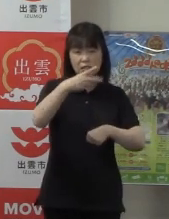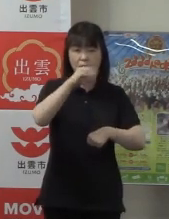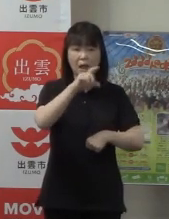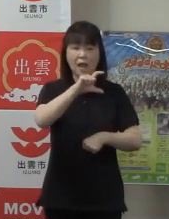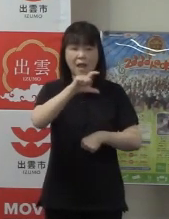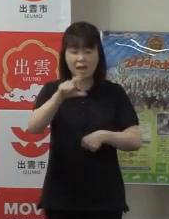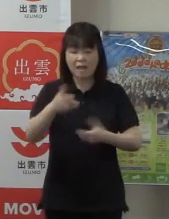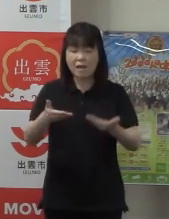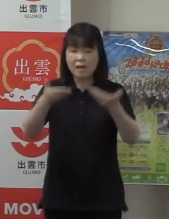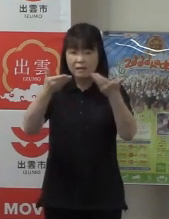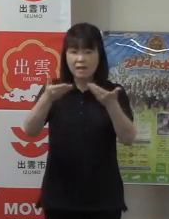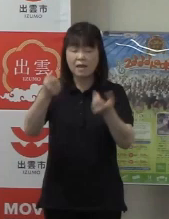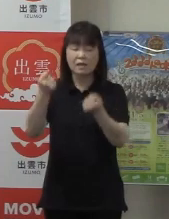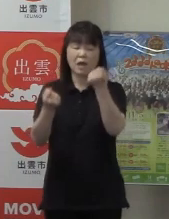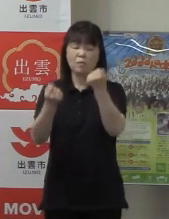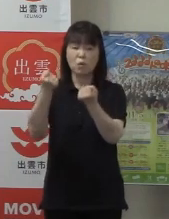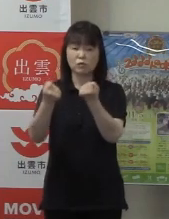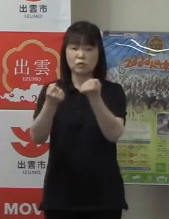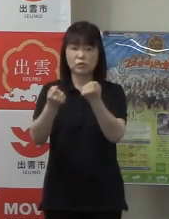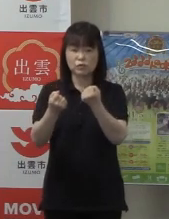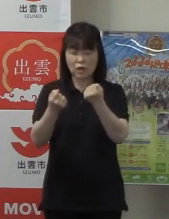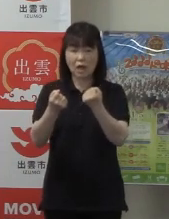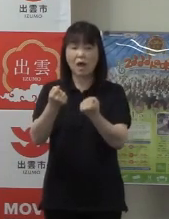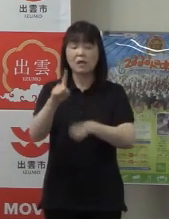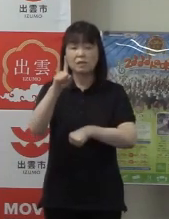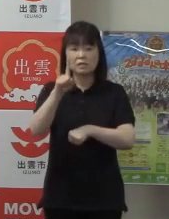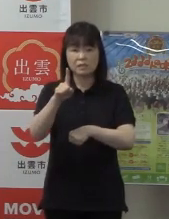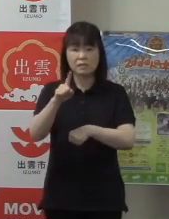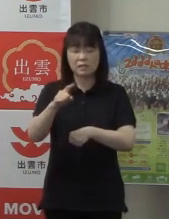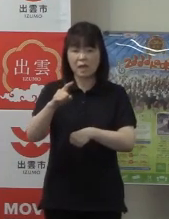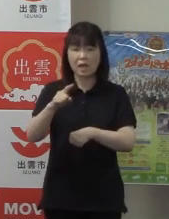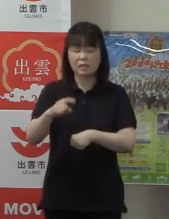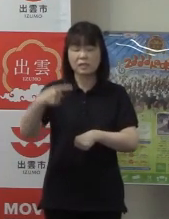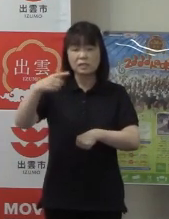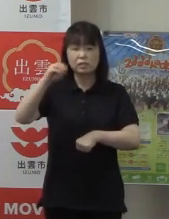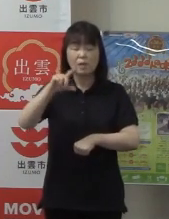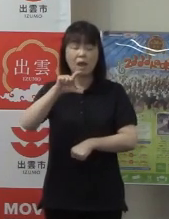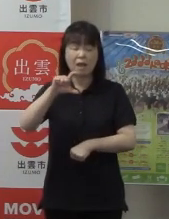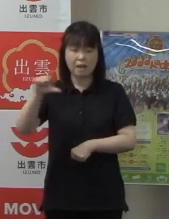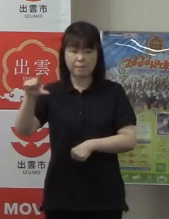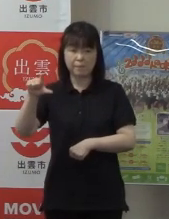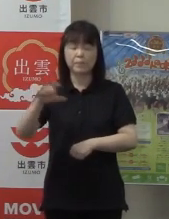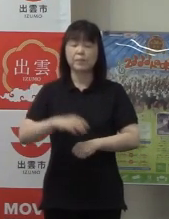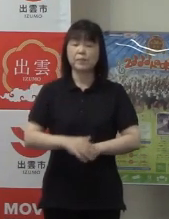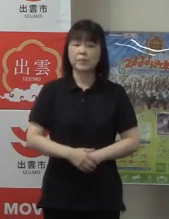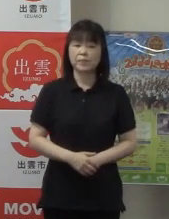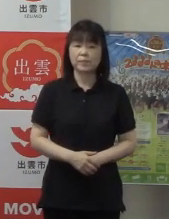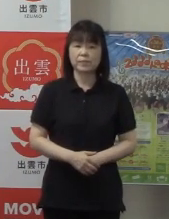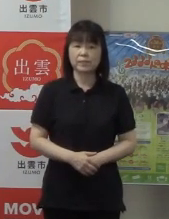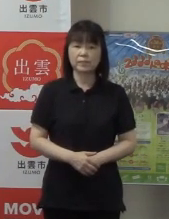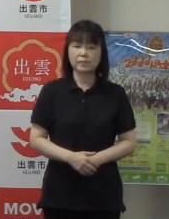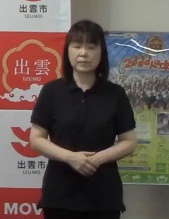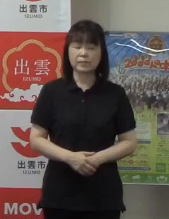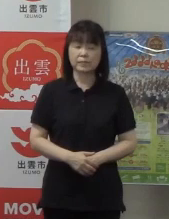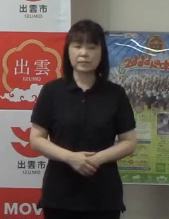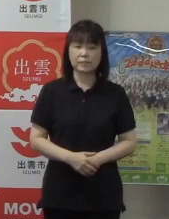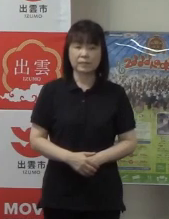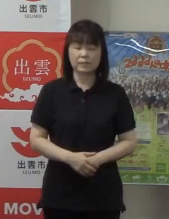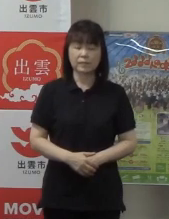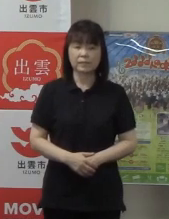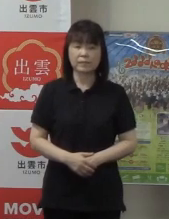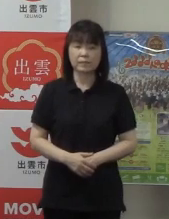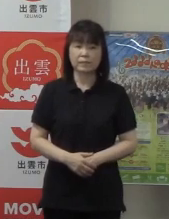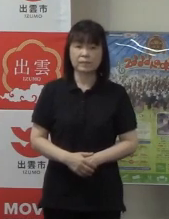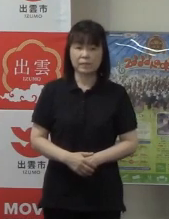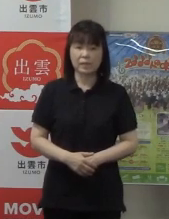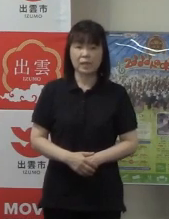軽貨物車両が1台1万円ということであります。次にこれも新規事業であり